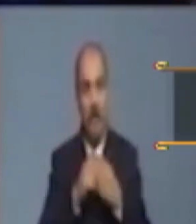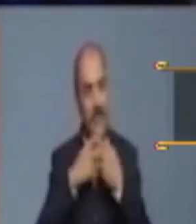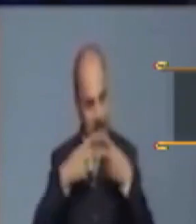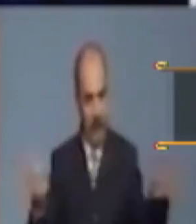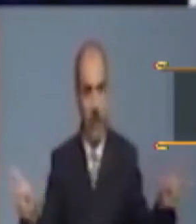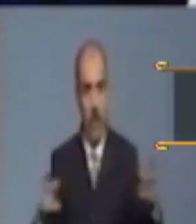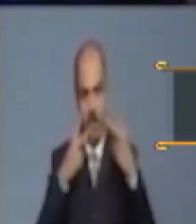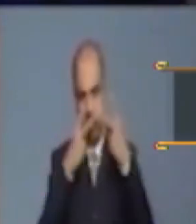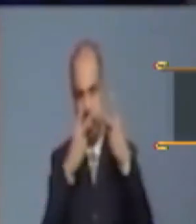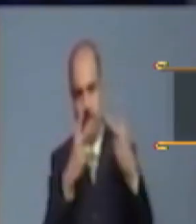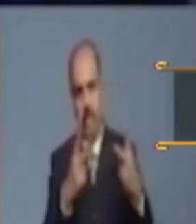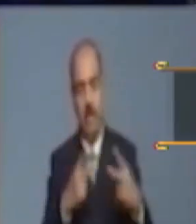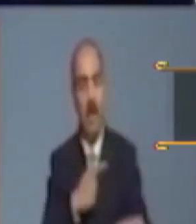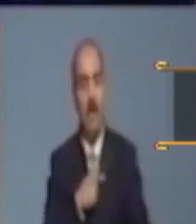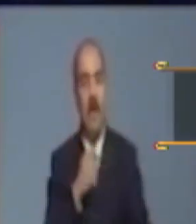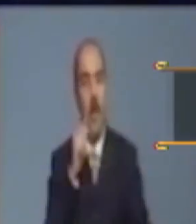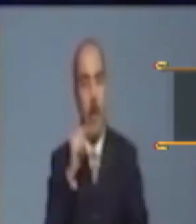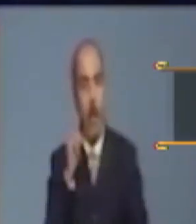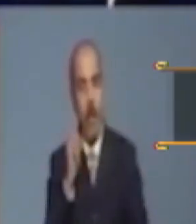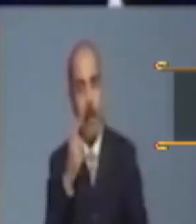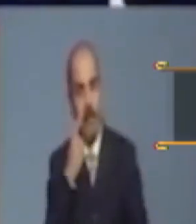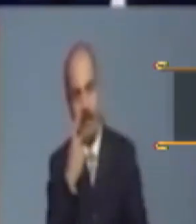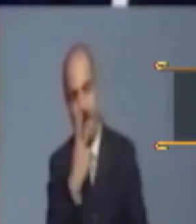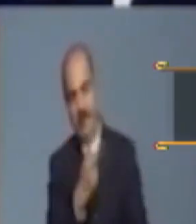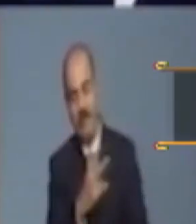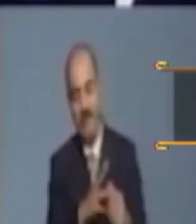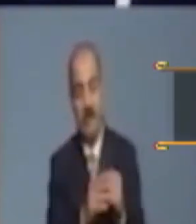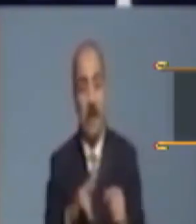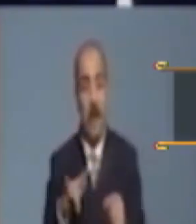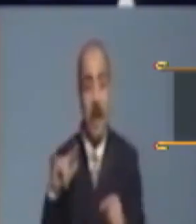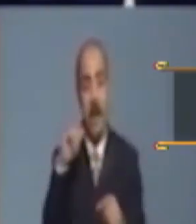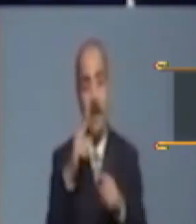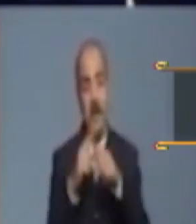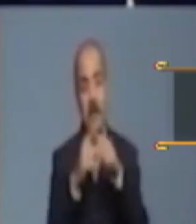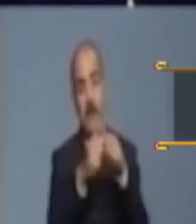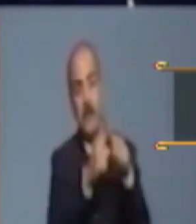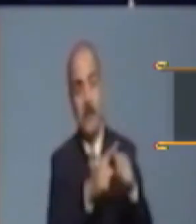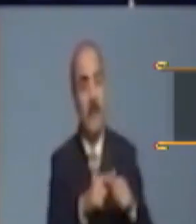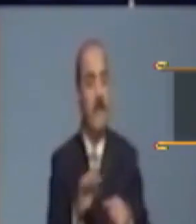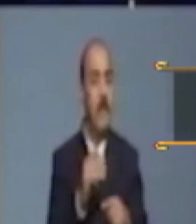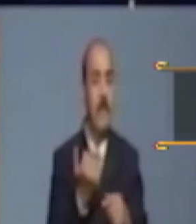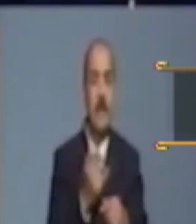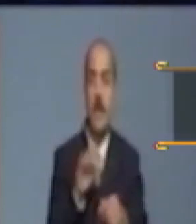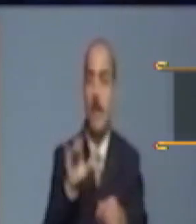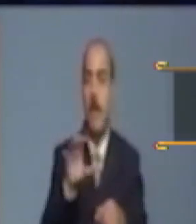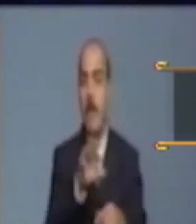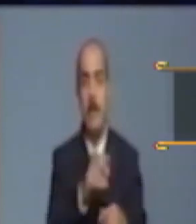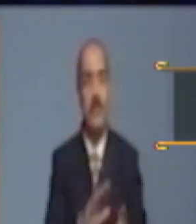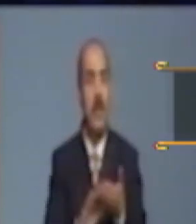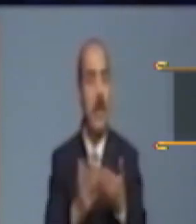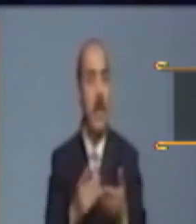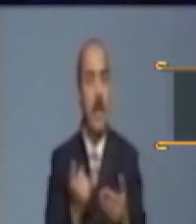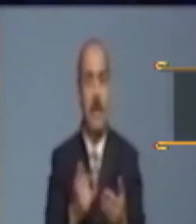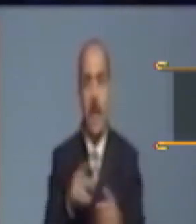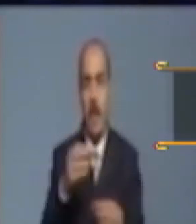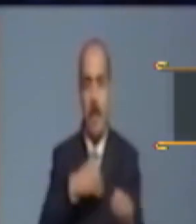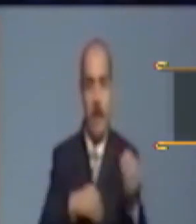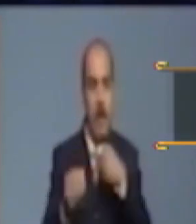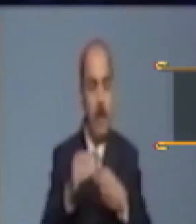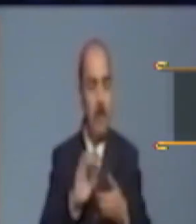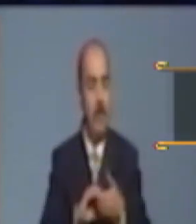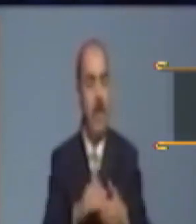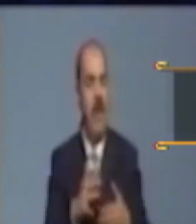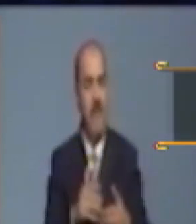الهدفية عرابي واللي بتستخدم في قيادة القوات الجوية لتدريب الأطقم على المدى القصير